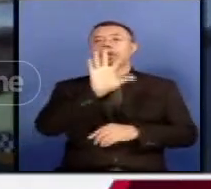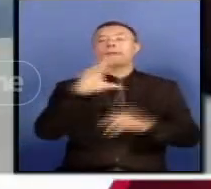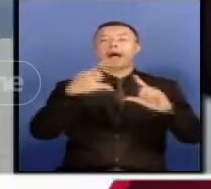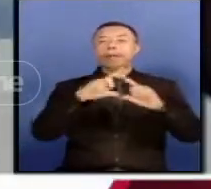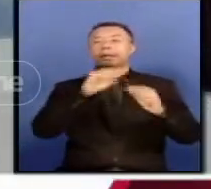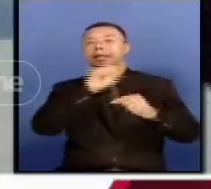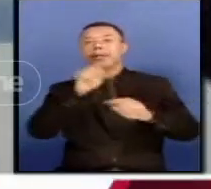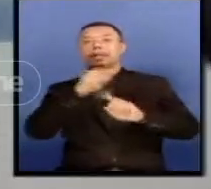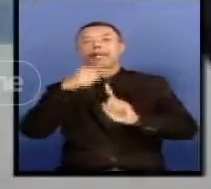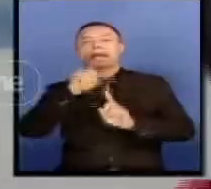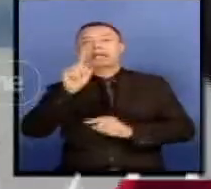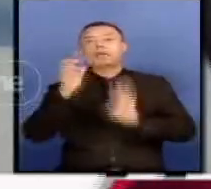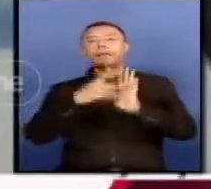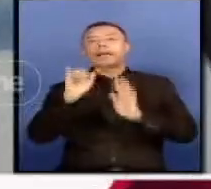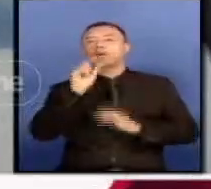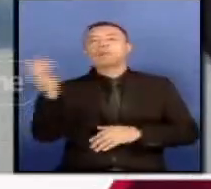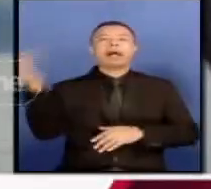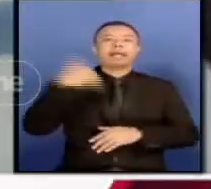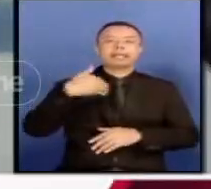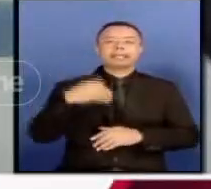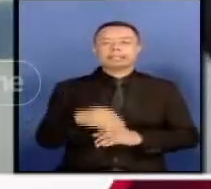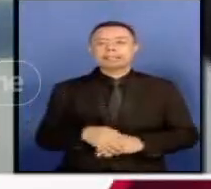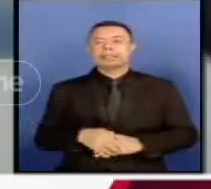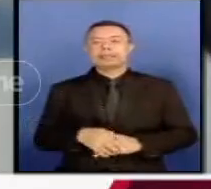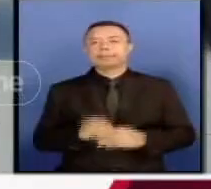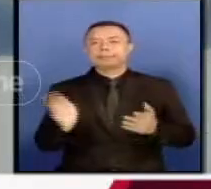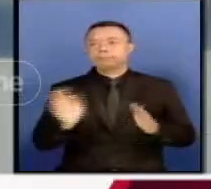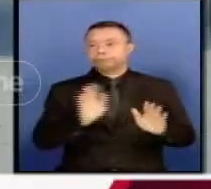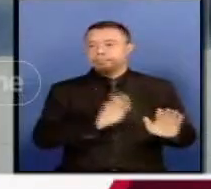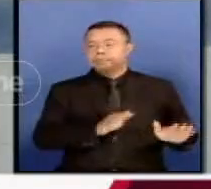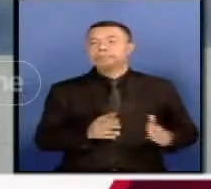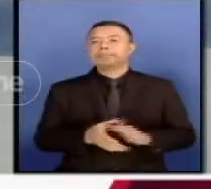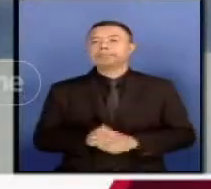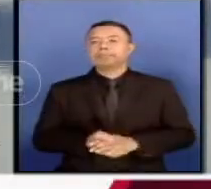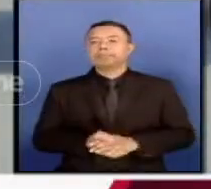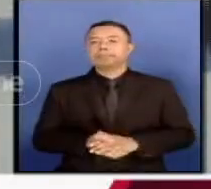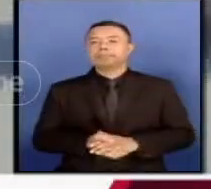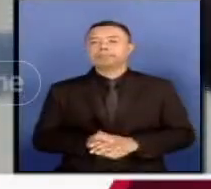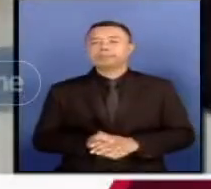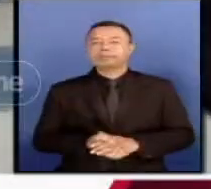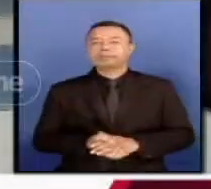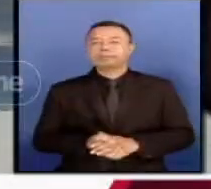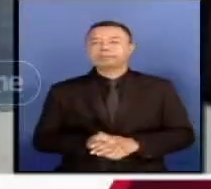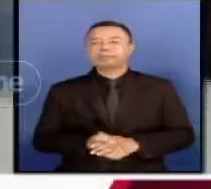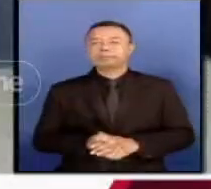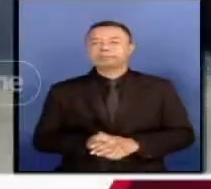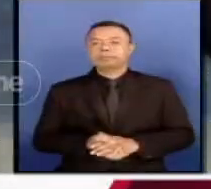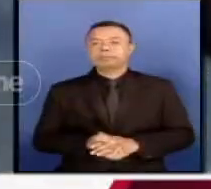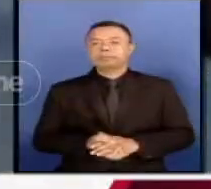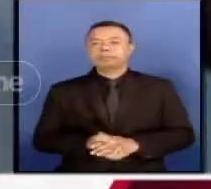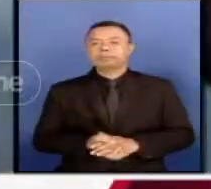April sampai 1 Mei untuk arus balik. Dari Boyolali, Jawa Tengah, Agus Saptono, TV One mengabarkan.